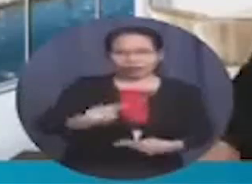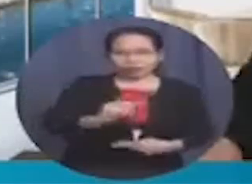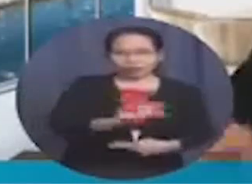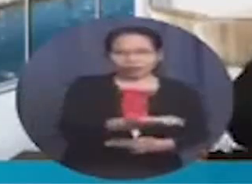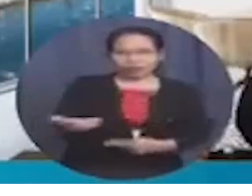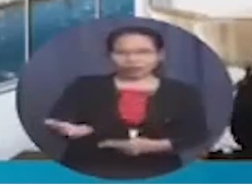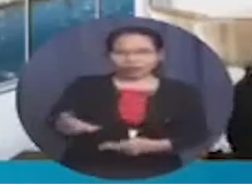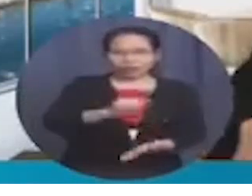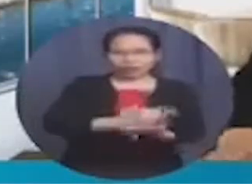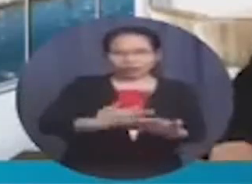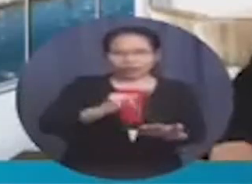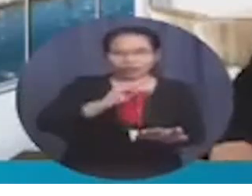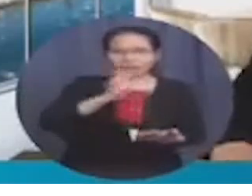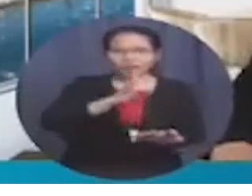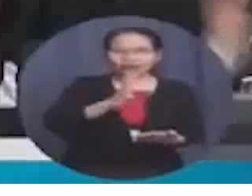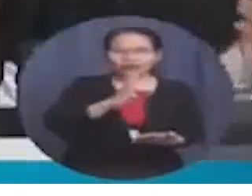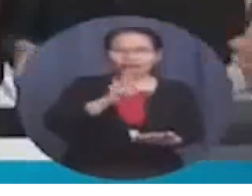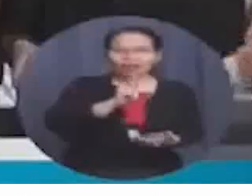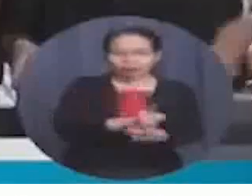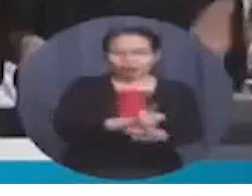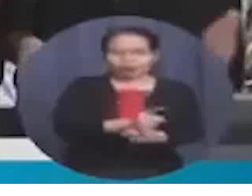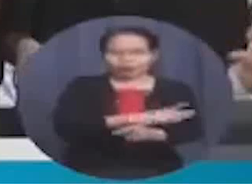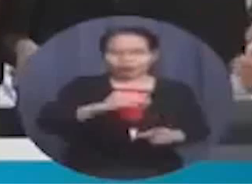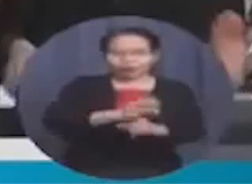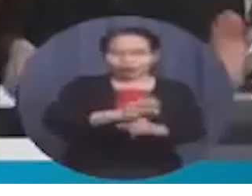ko. Kasi may batayan sa Biblia. Huh?